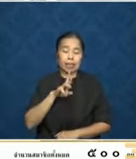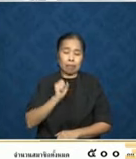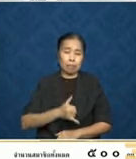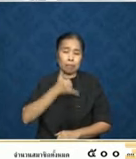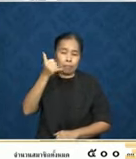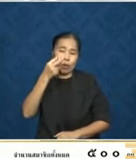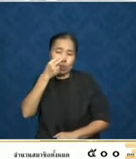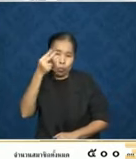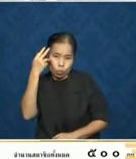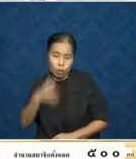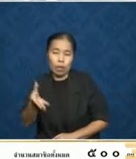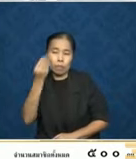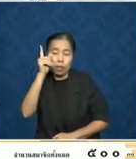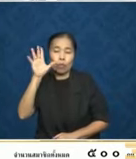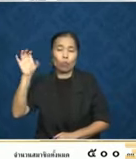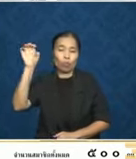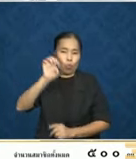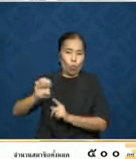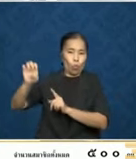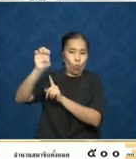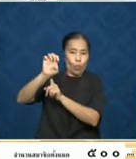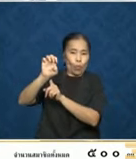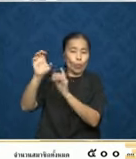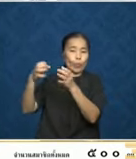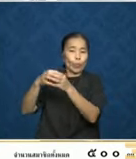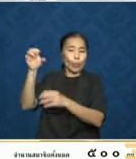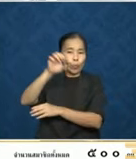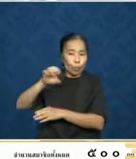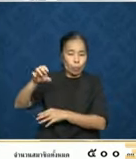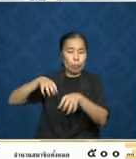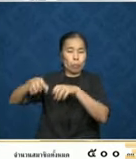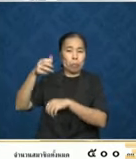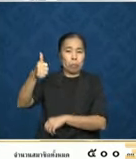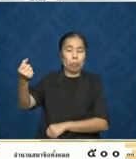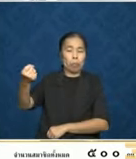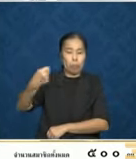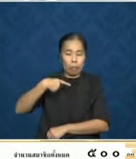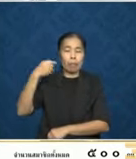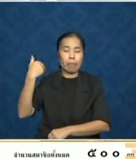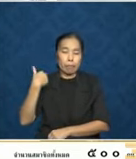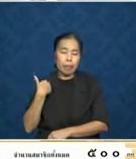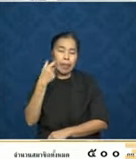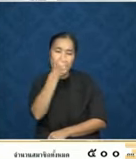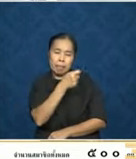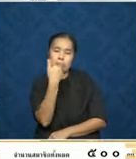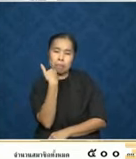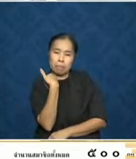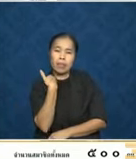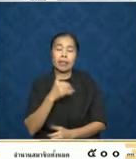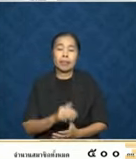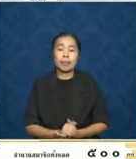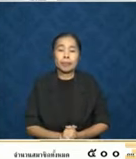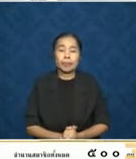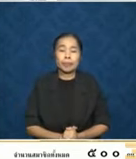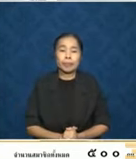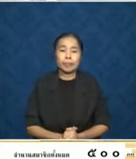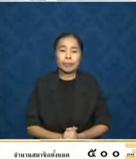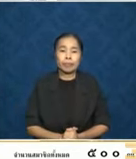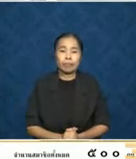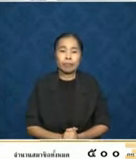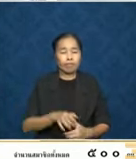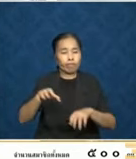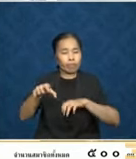นะครับส่วนใหญ่จะอยู่ทางยุโรปครับท่านประธานแล้วก็มีทางหลายประเทศอยู่ในทวีปเอเชียประเทศที่การ